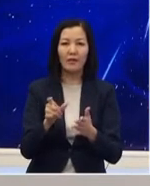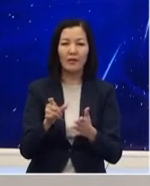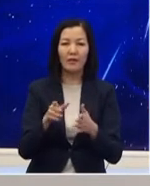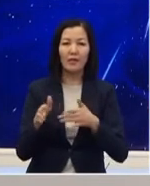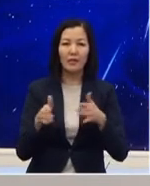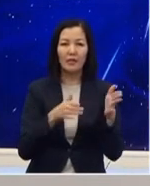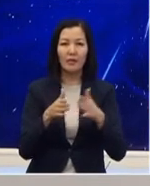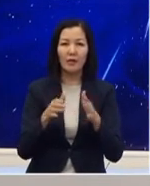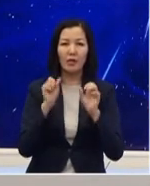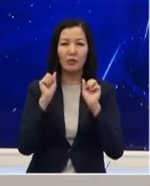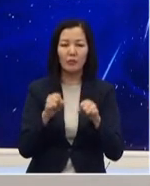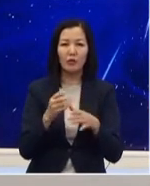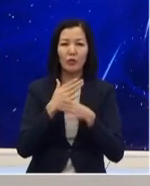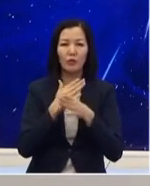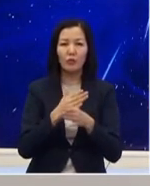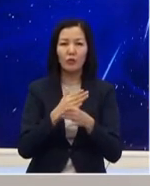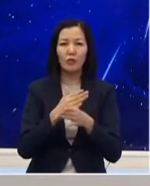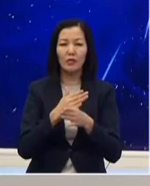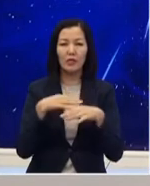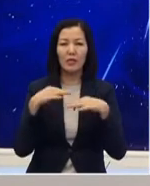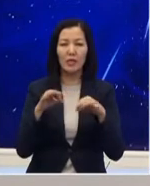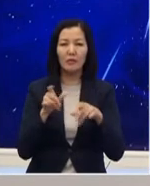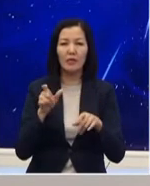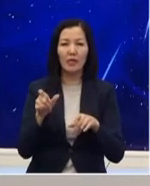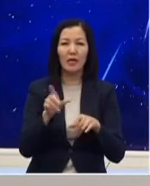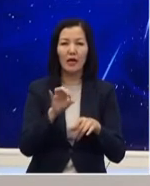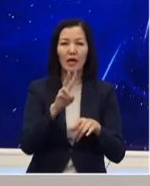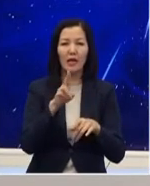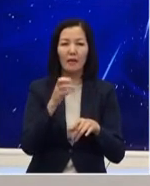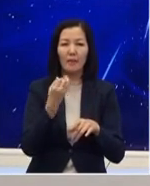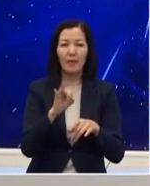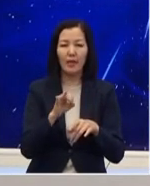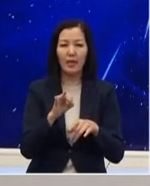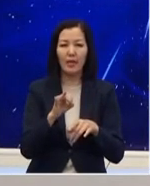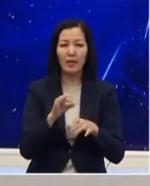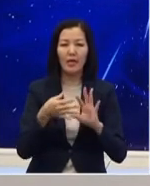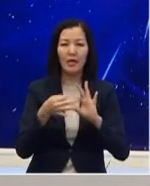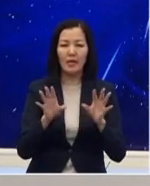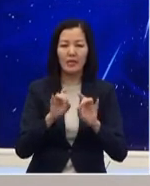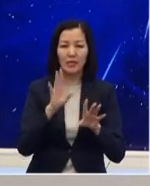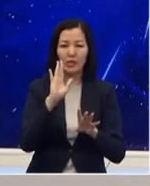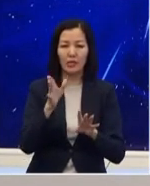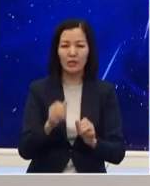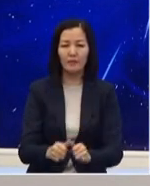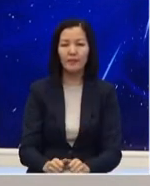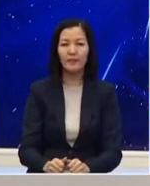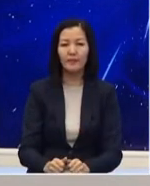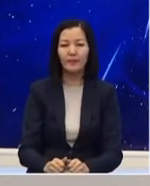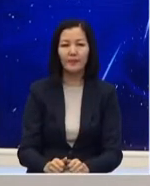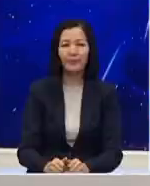проезд теперь можно будет с помощью транспортной карточки Алимпэй. О преимуществах системы расскажет Адина